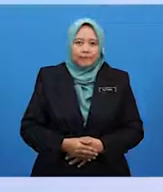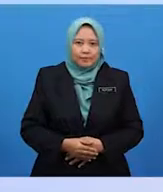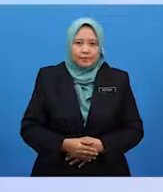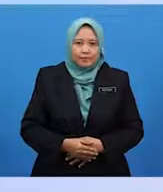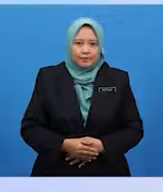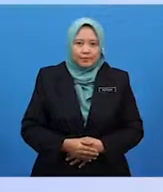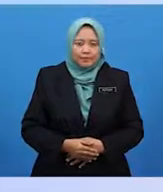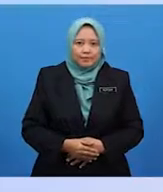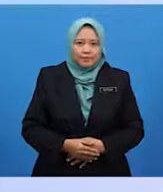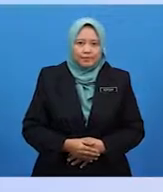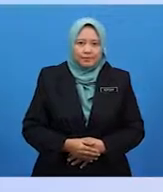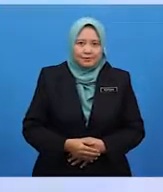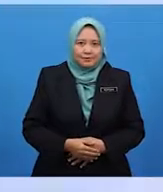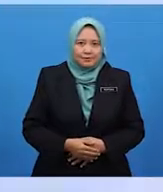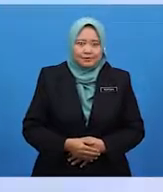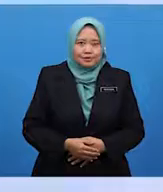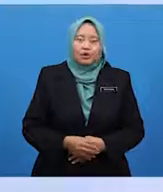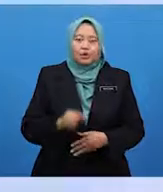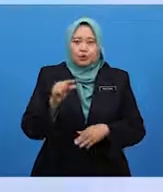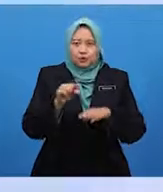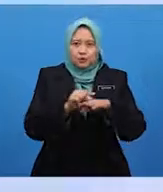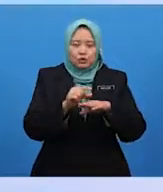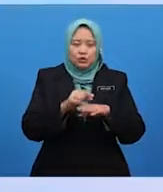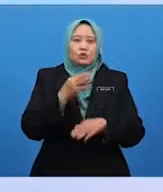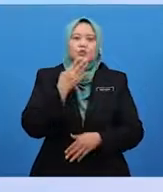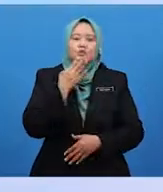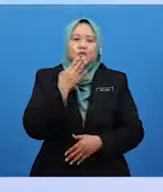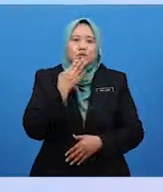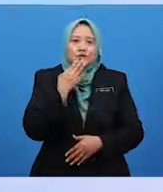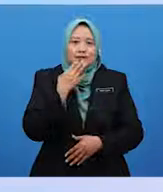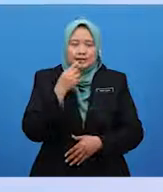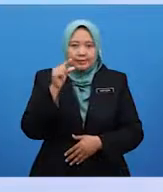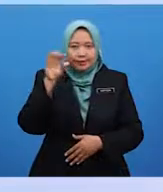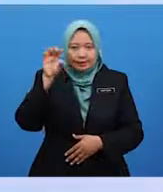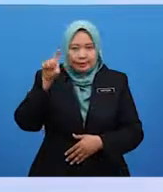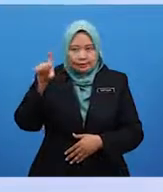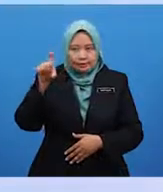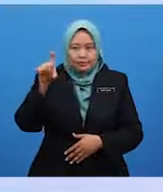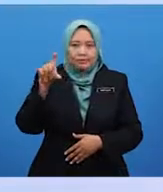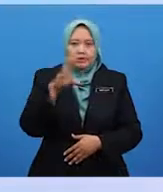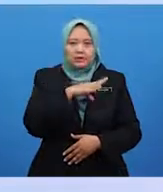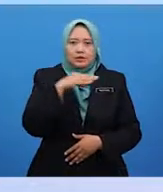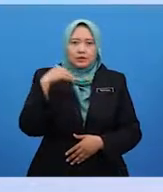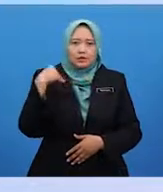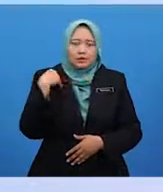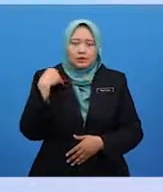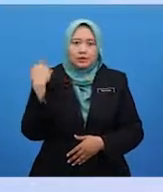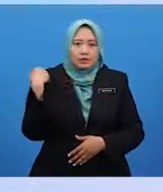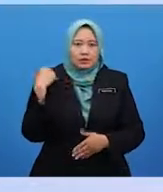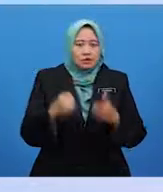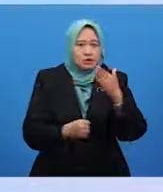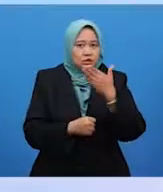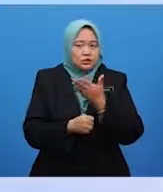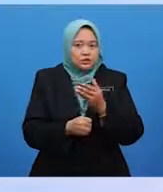Scrambling. Itulah cikgu. Tak apa. Menggunakan warna yang sederhana tebal dan mempunyai kesan sapuan warna yang memberi